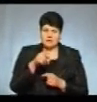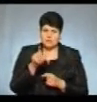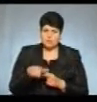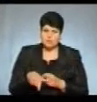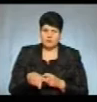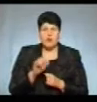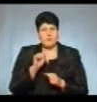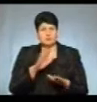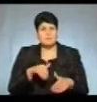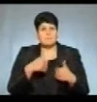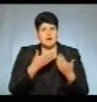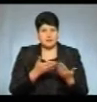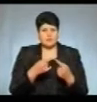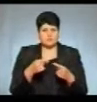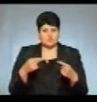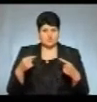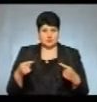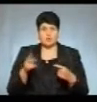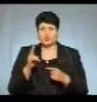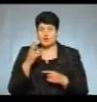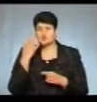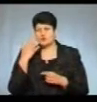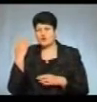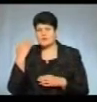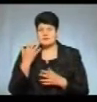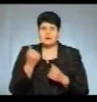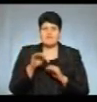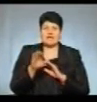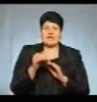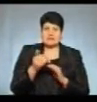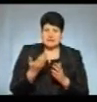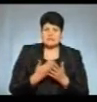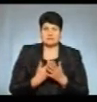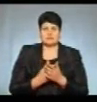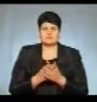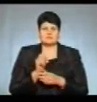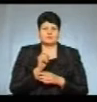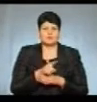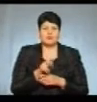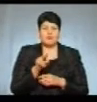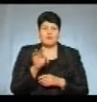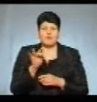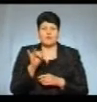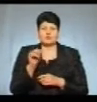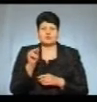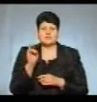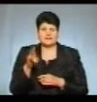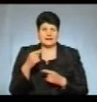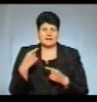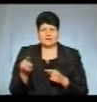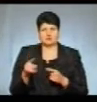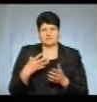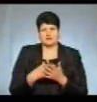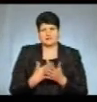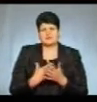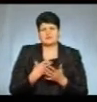чи ви можете її передати, таке інше. Тобто, хтось колись десь, наприклад, брав кредит і вказав поручителям іншого, там, іншого свого товариша,